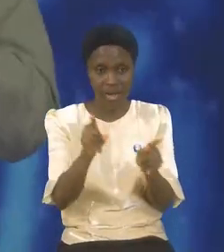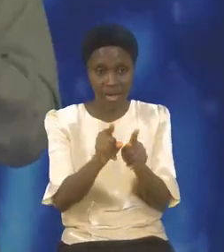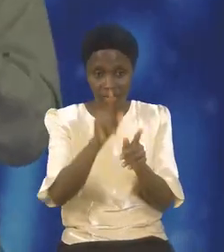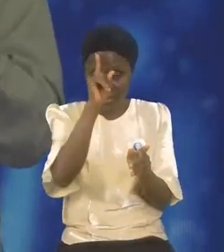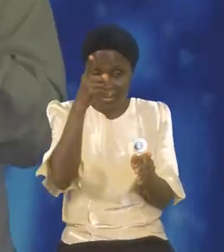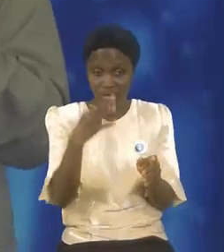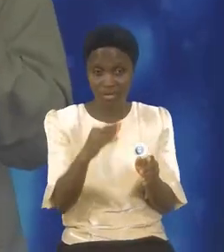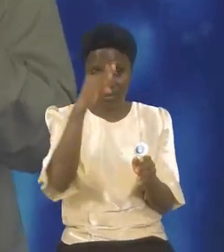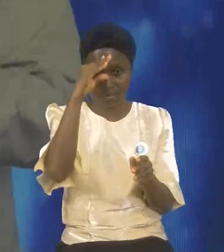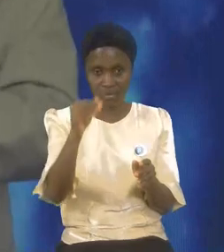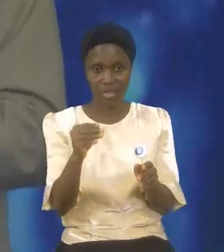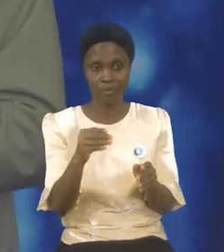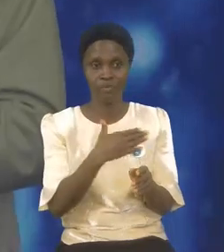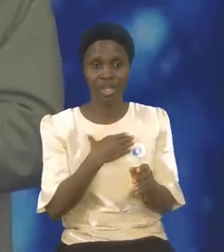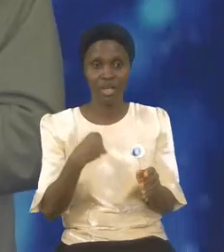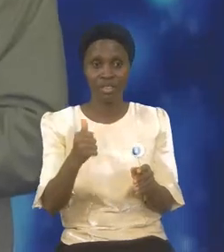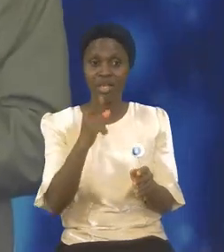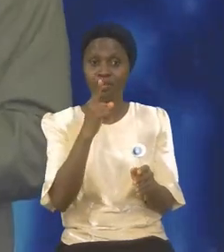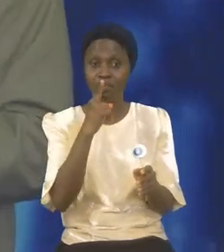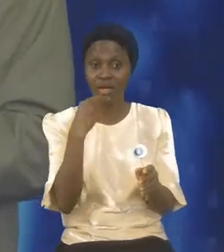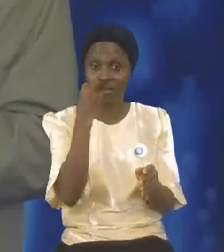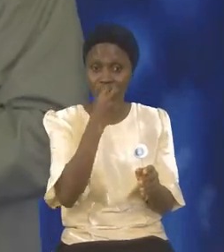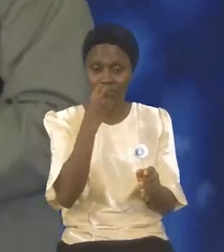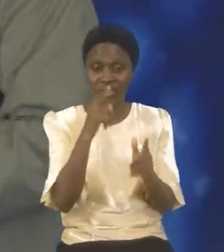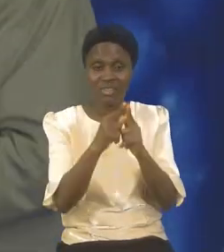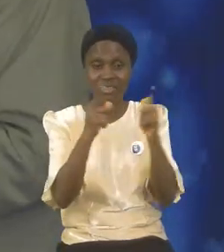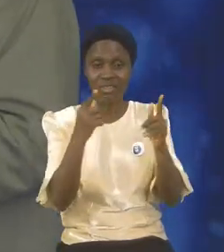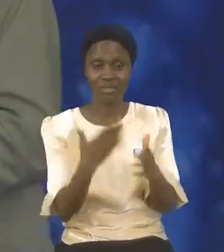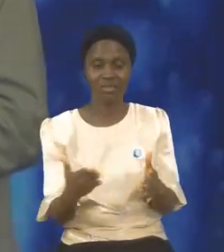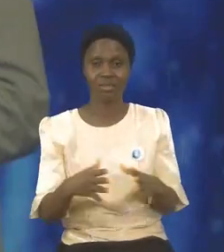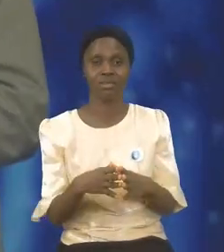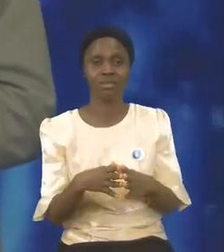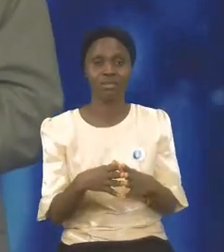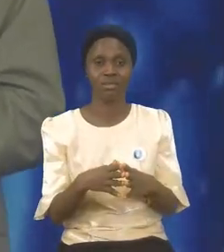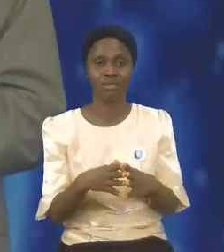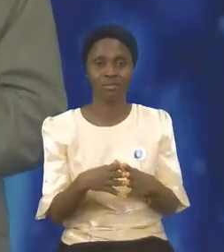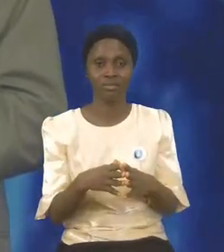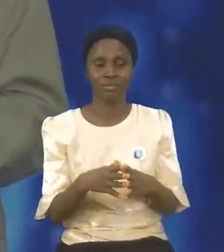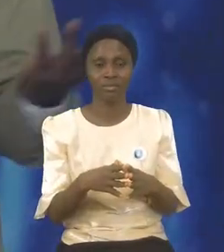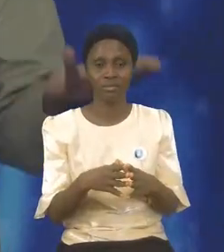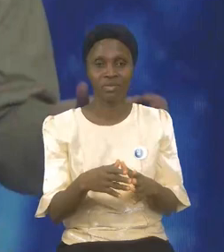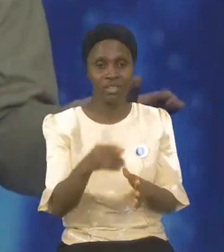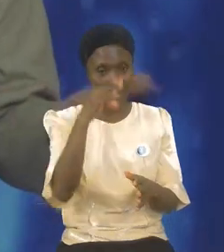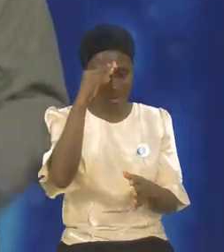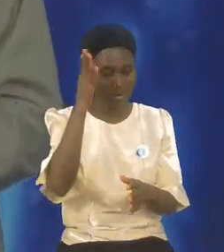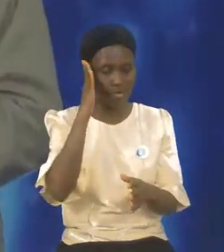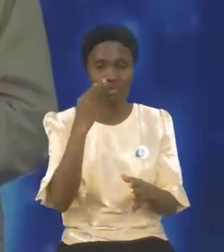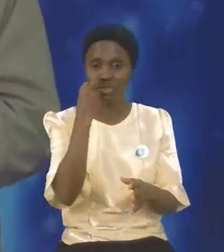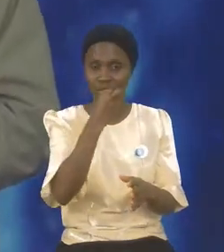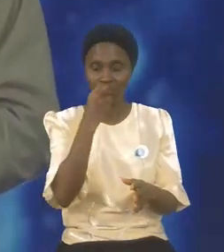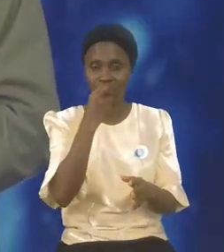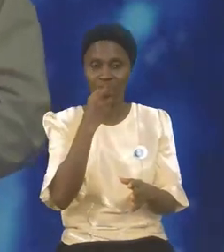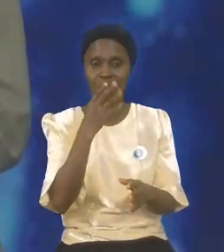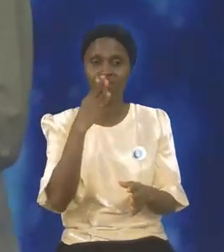l'intelligence, comme des yeux d'homme, comme l'intelligence des hommes, qui parlait, une bouche qui parlait